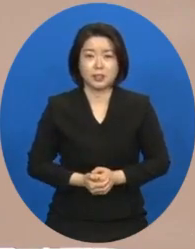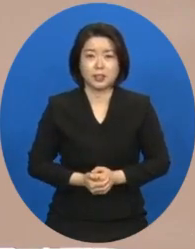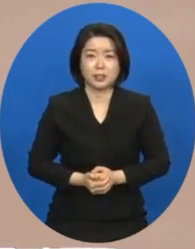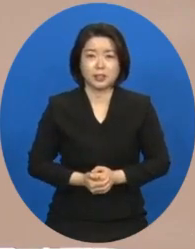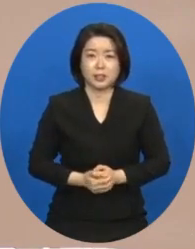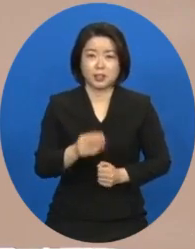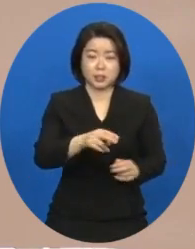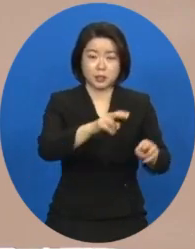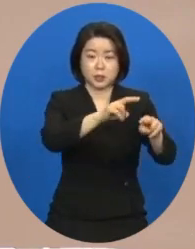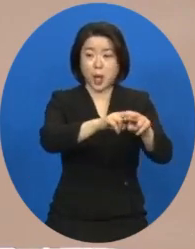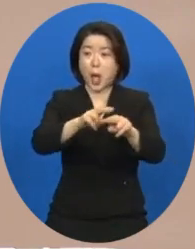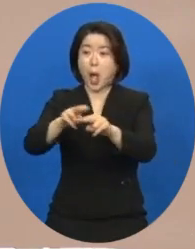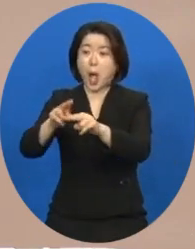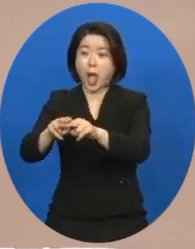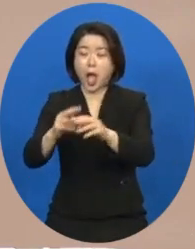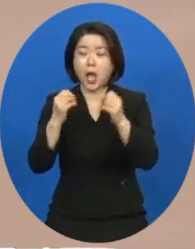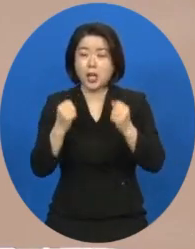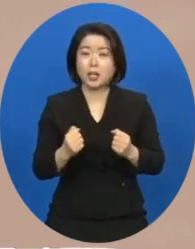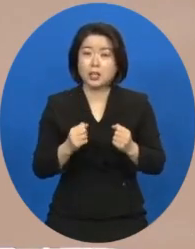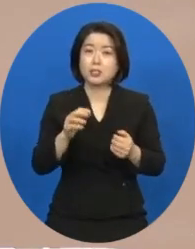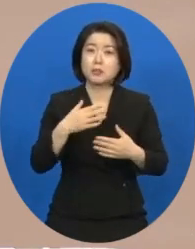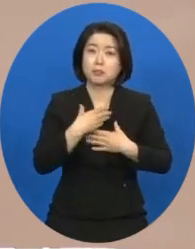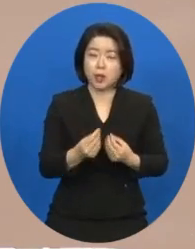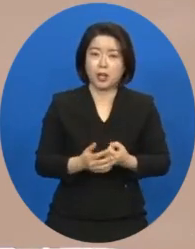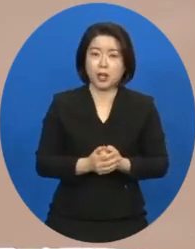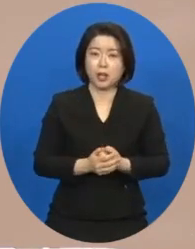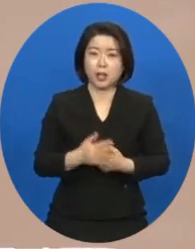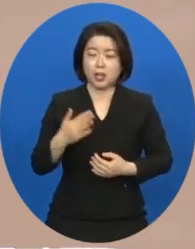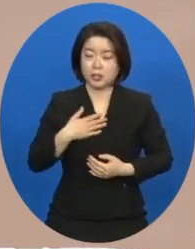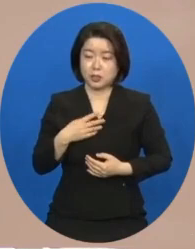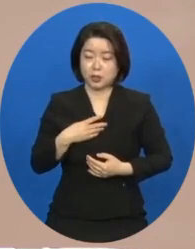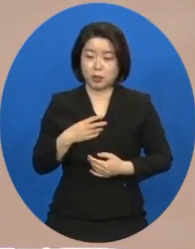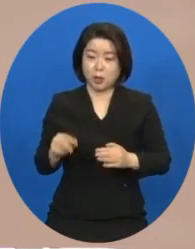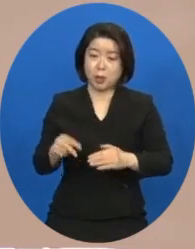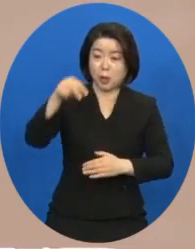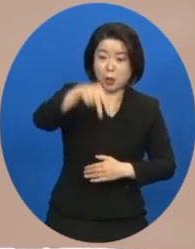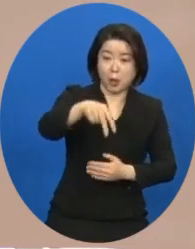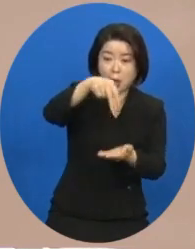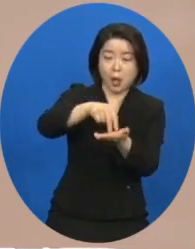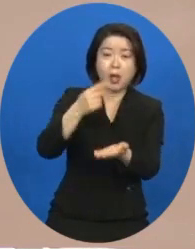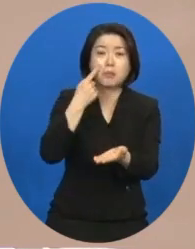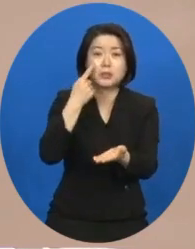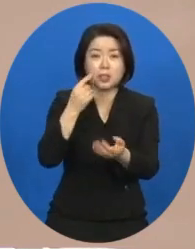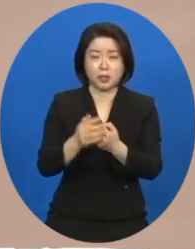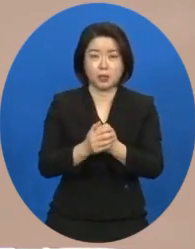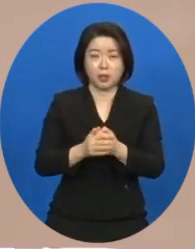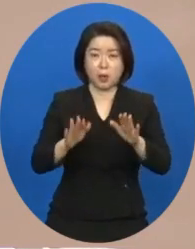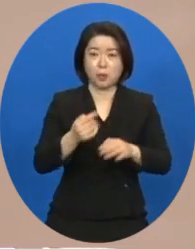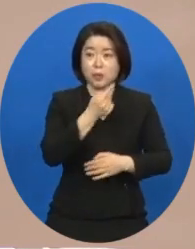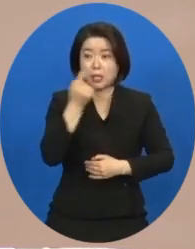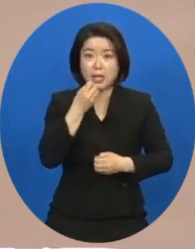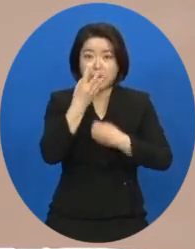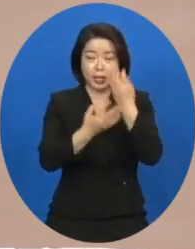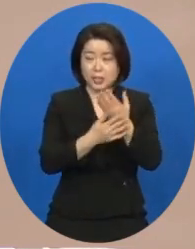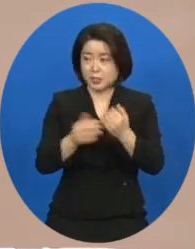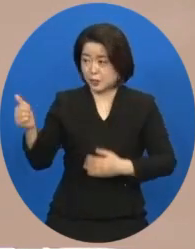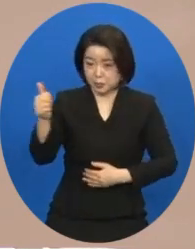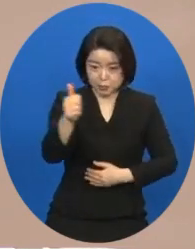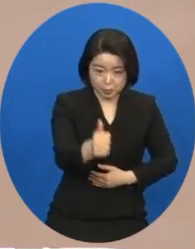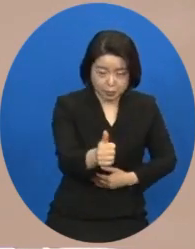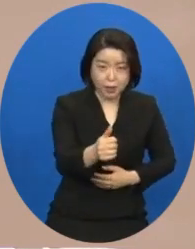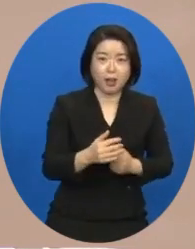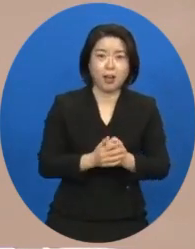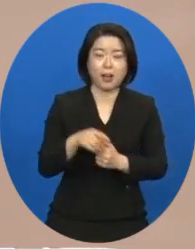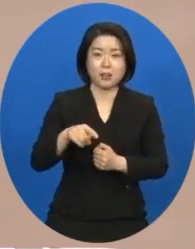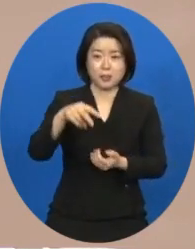그렇게 앉아 계시면 편하지만 지금 이렇게 나와서 보세요. 오늘도 우리 간증해 주신 성도님이